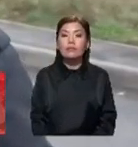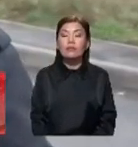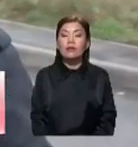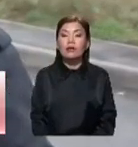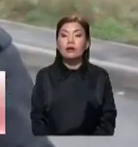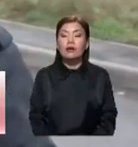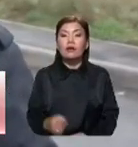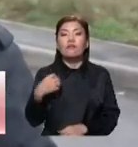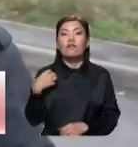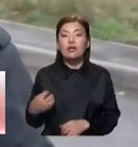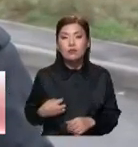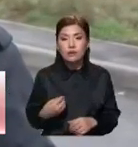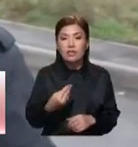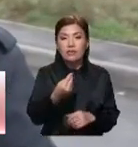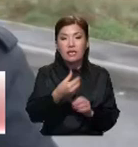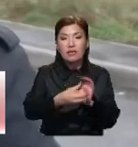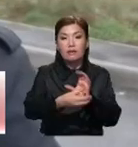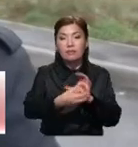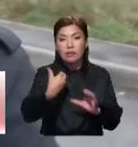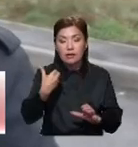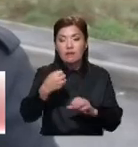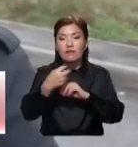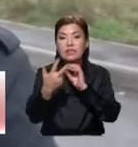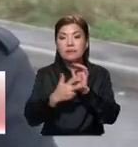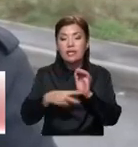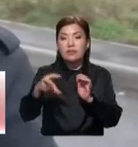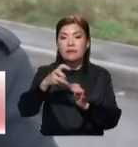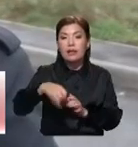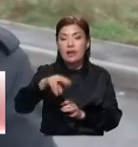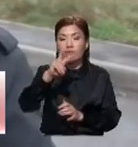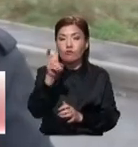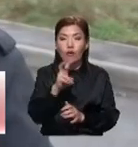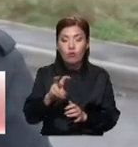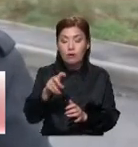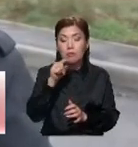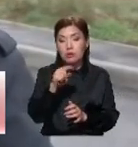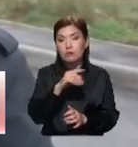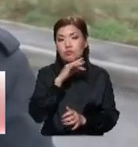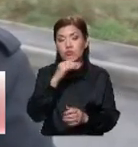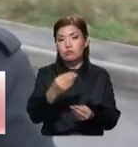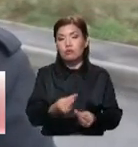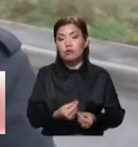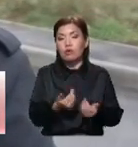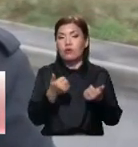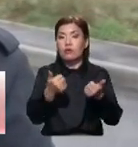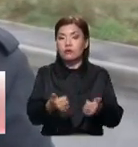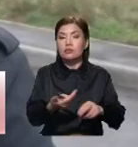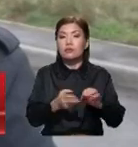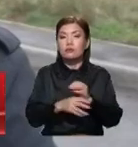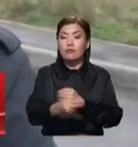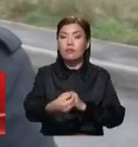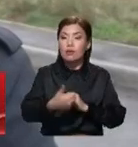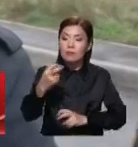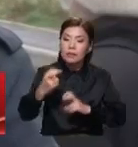Объем французских инвестиций в нашу страну составляет 18 миллиардов долларов. Я считаю, что это довольно внушительная сумма. Финансируется